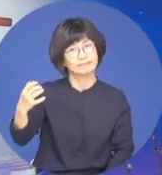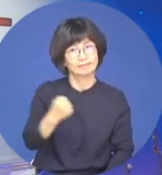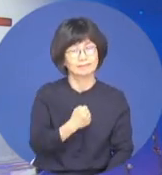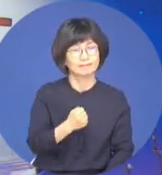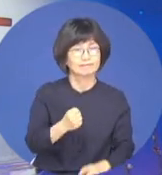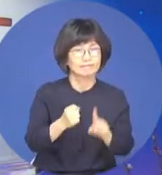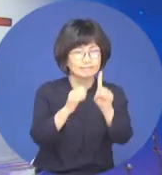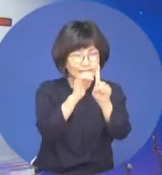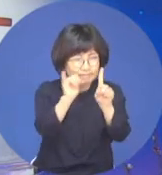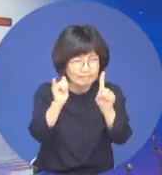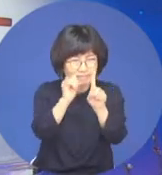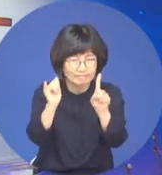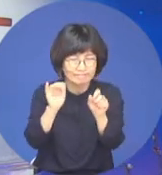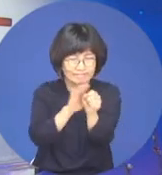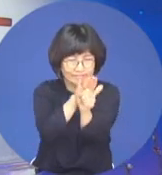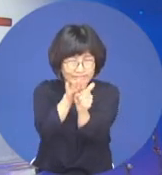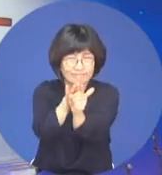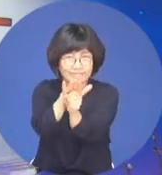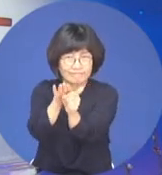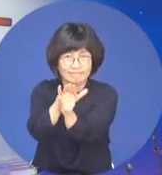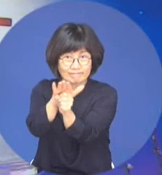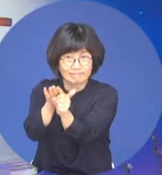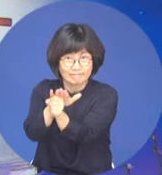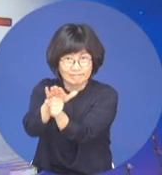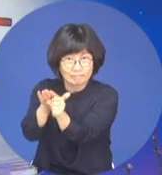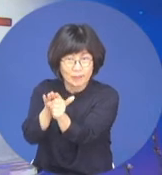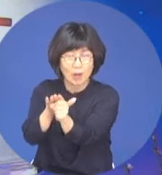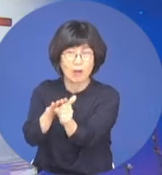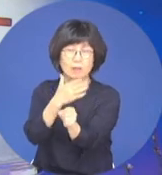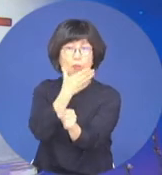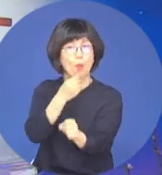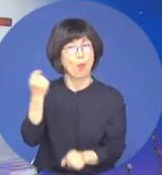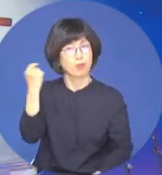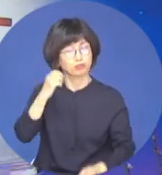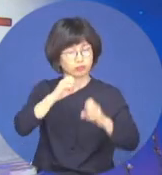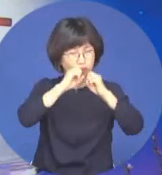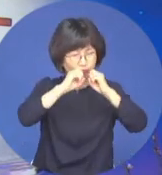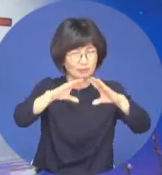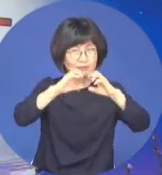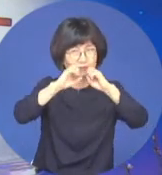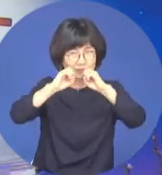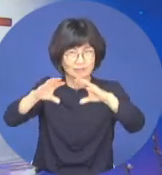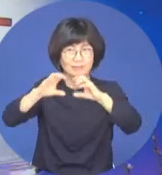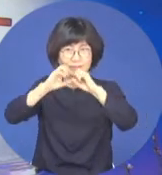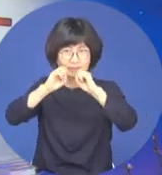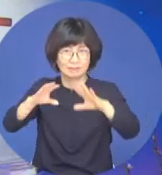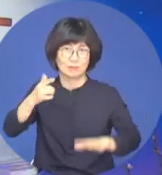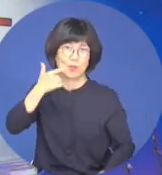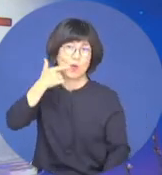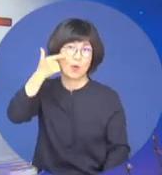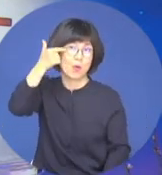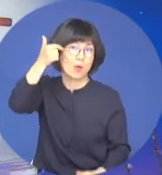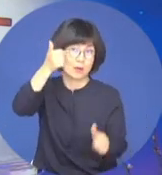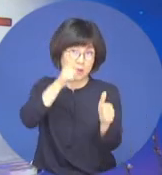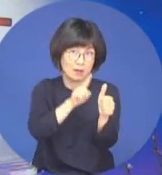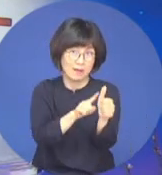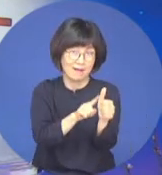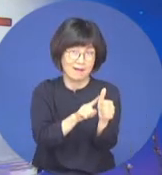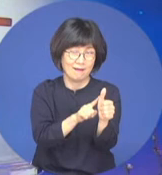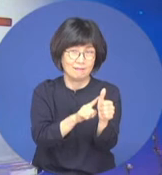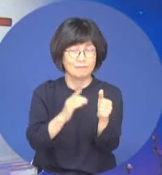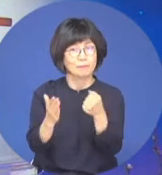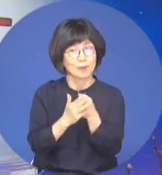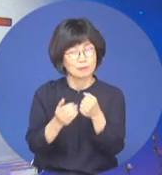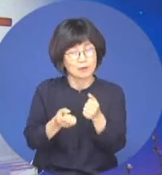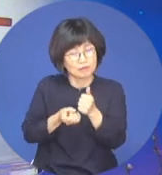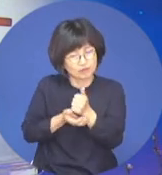사랑하면서 목회도 하고 또 복음을 전하신 목사님이셨는데 이분의 영향력 속에서 많은 사람이 구원을